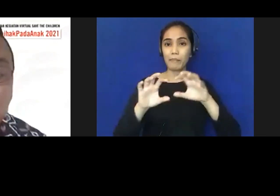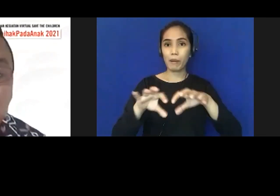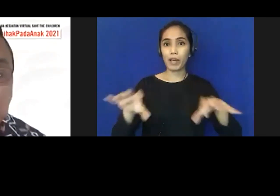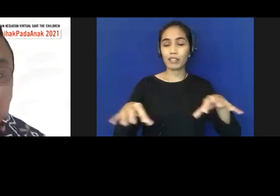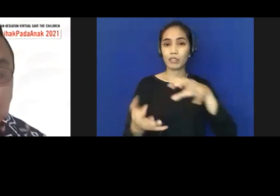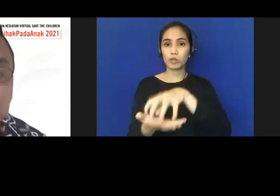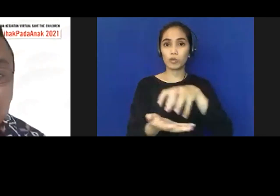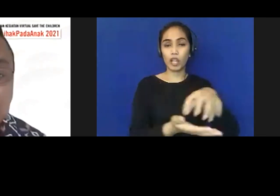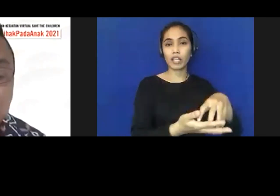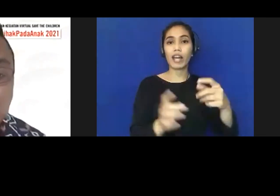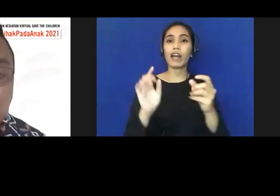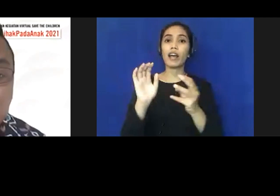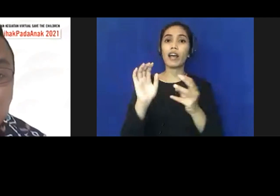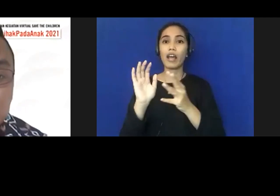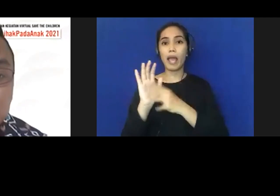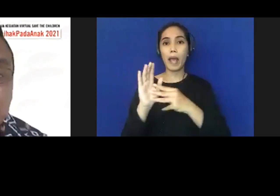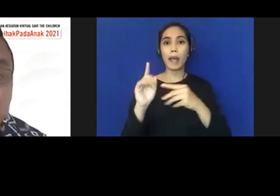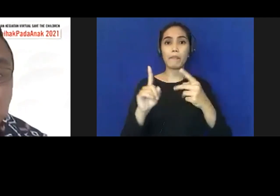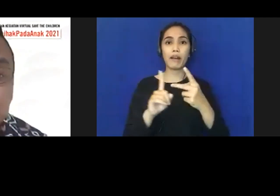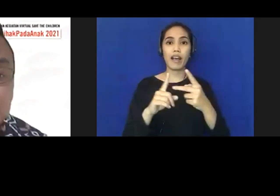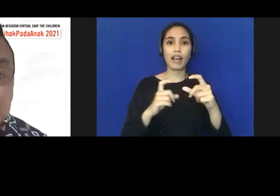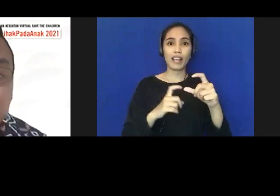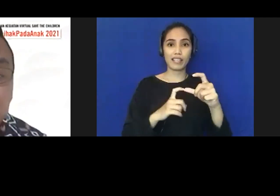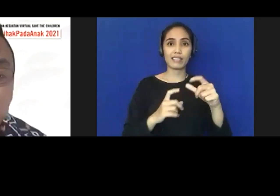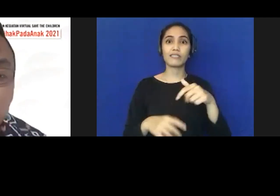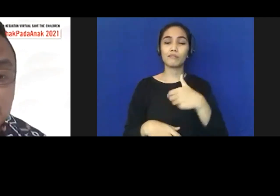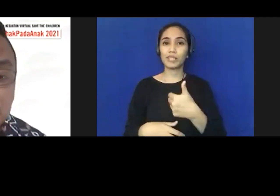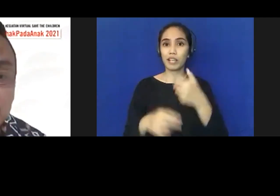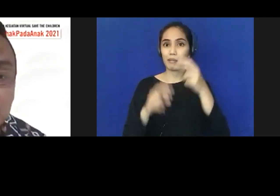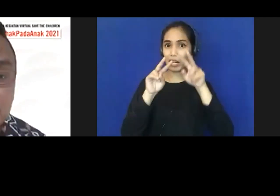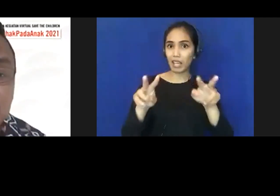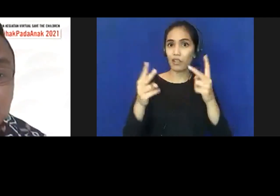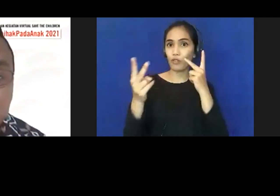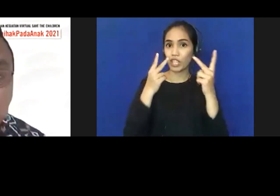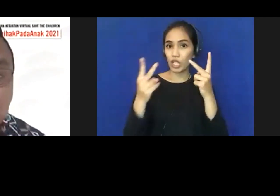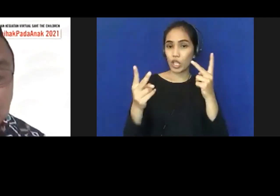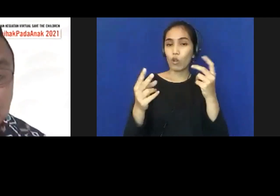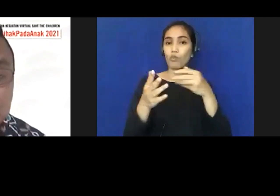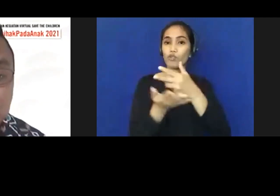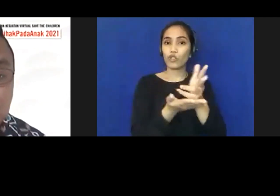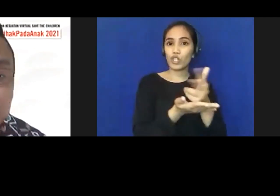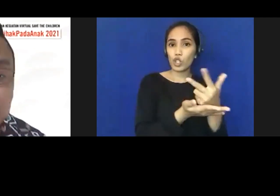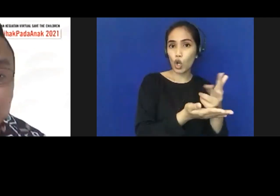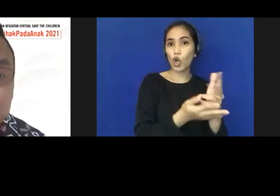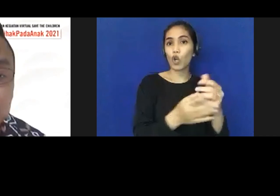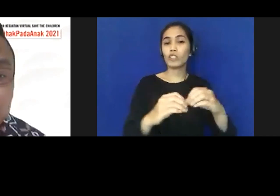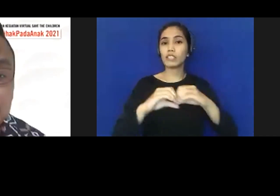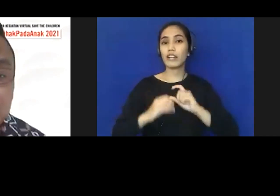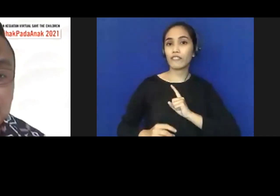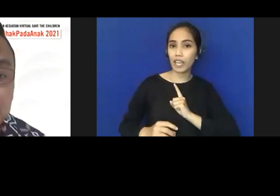ada booth MHPSS, dan mungkin bisa melihat video self care kami, dan ada video lainnya kesehatan